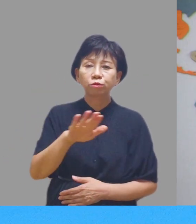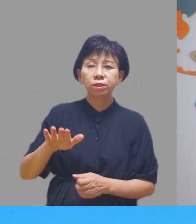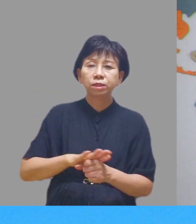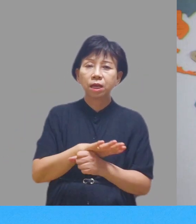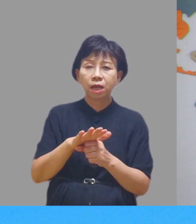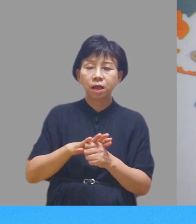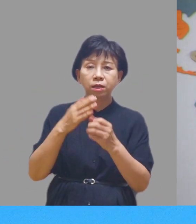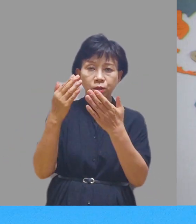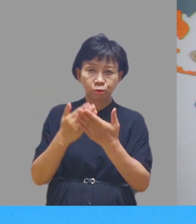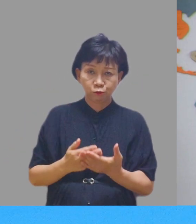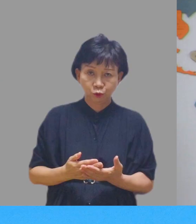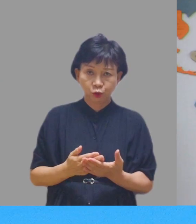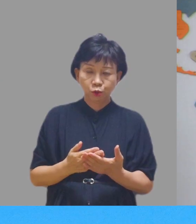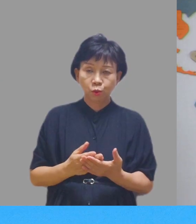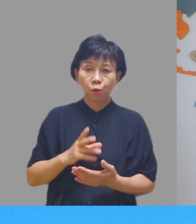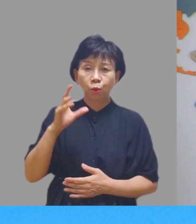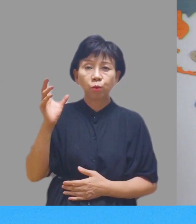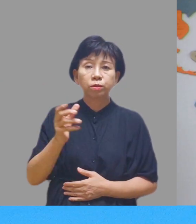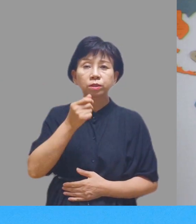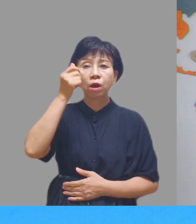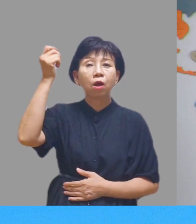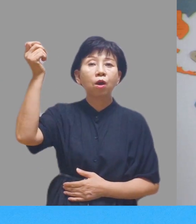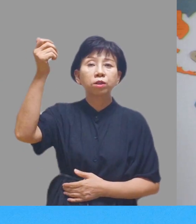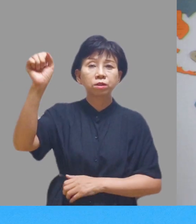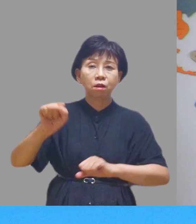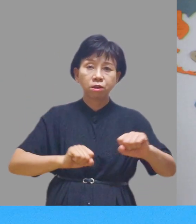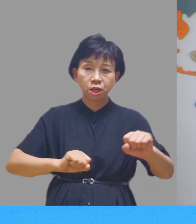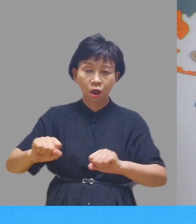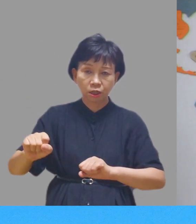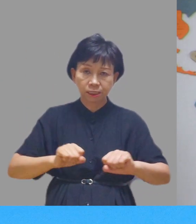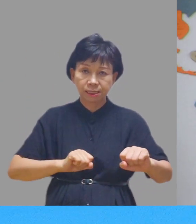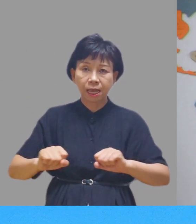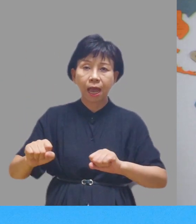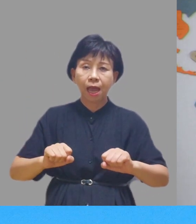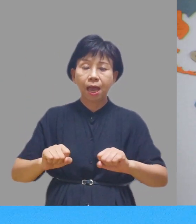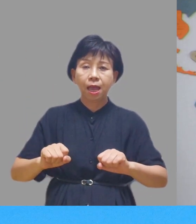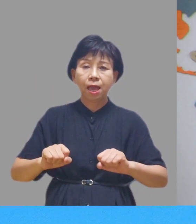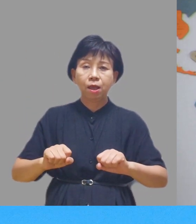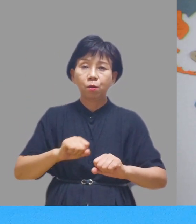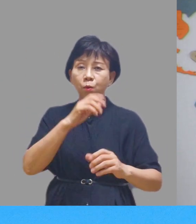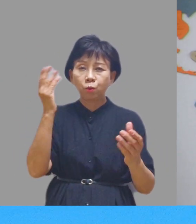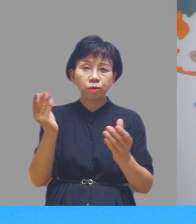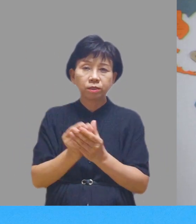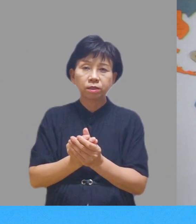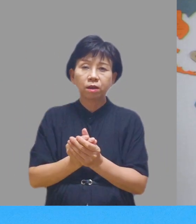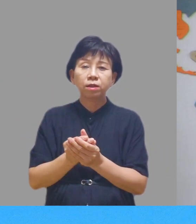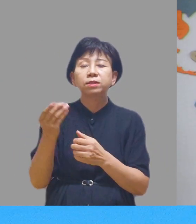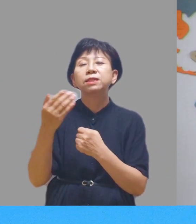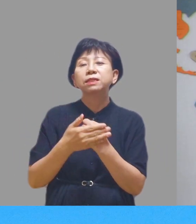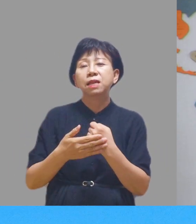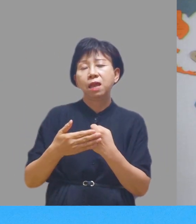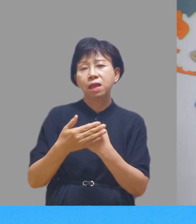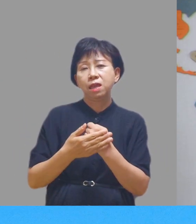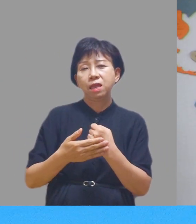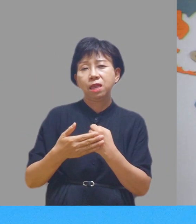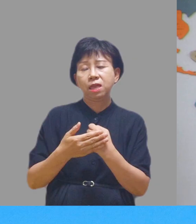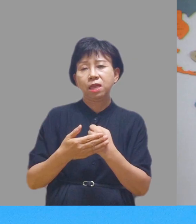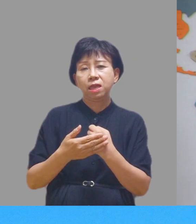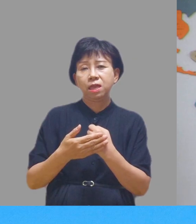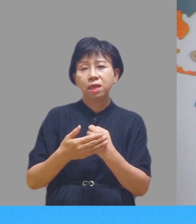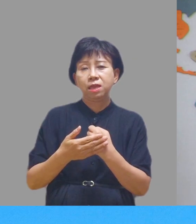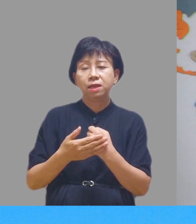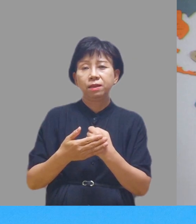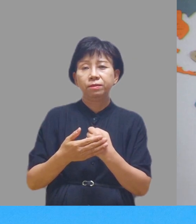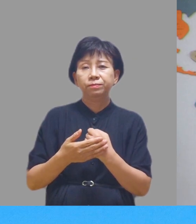사랑해 주시고 성령께서 역사하셔서 주시는 전적인 은혜라는 사실을